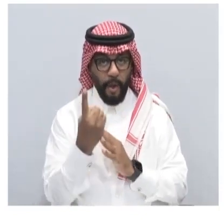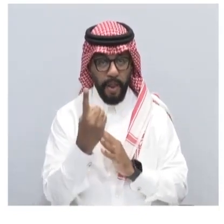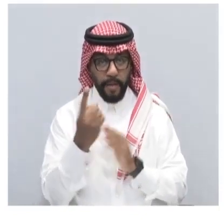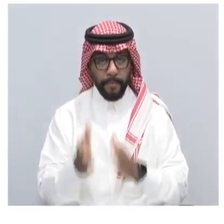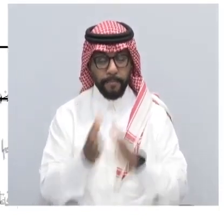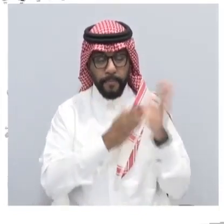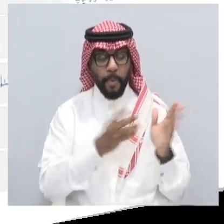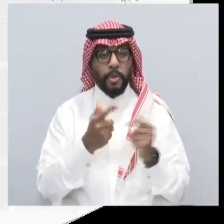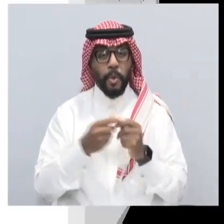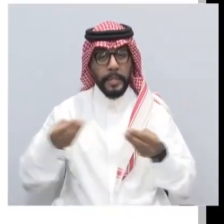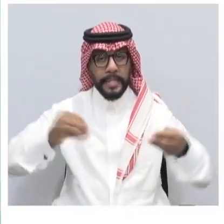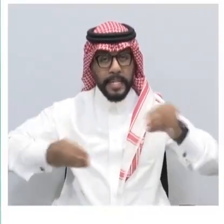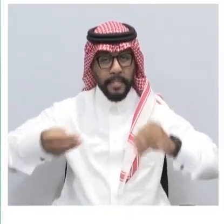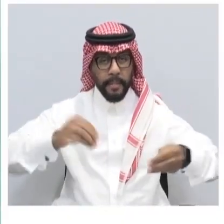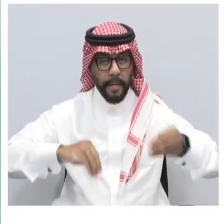المتقدم